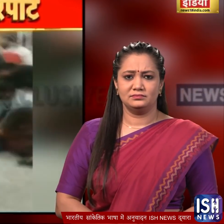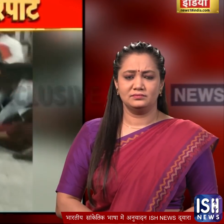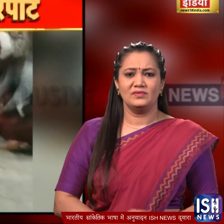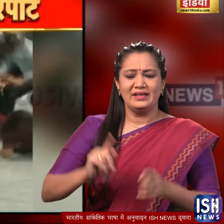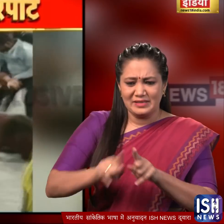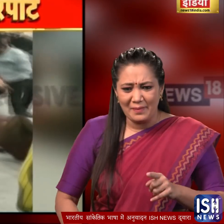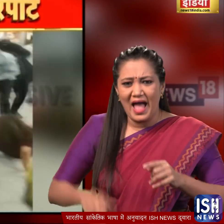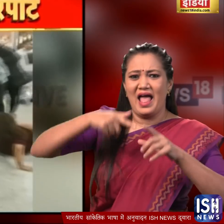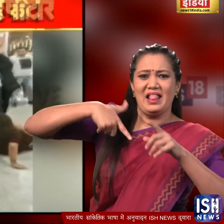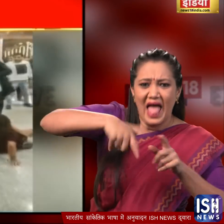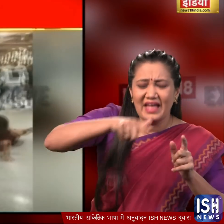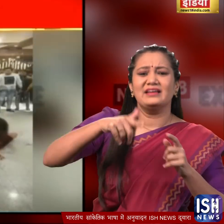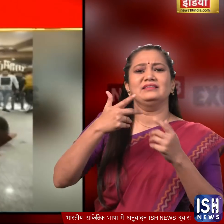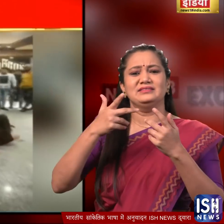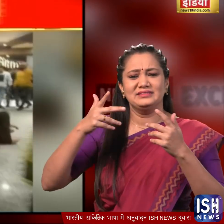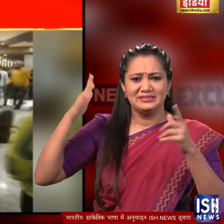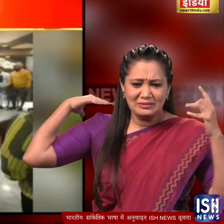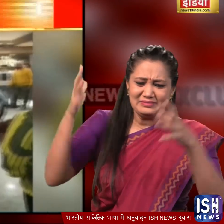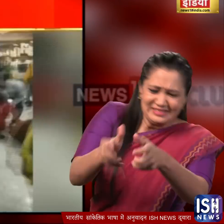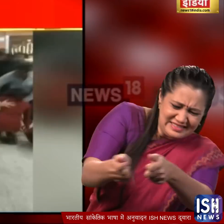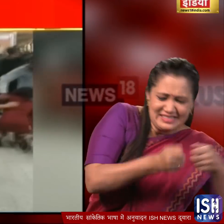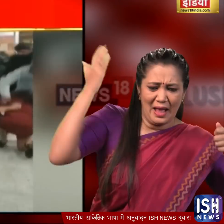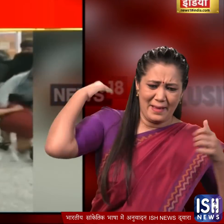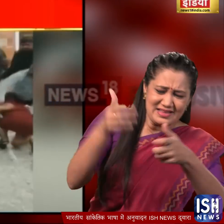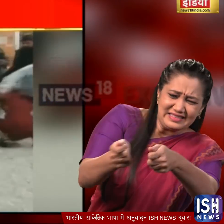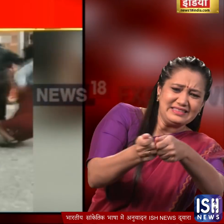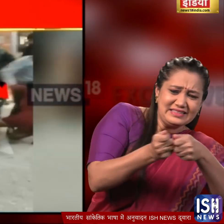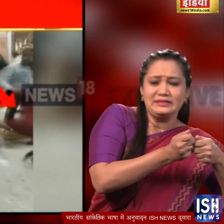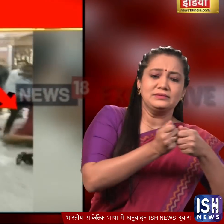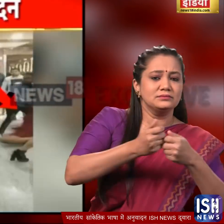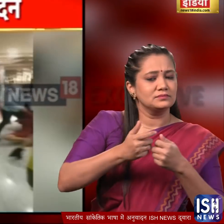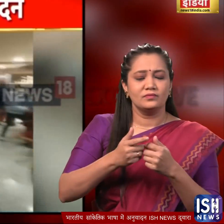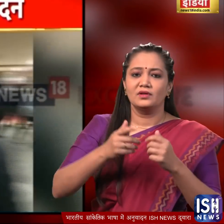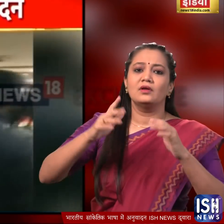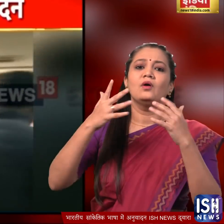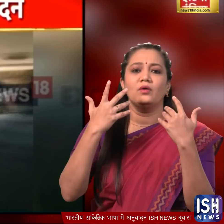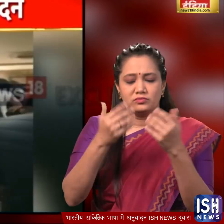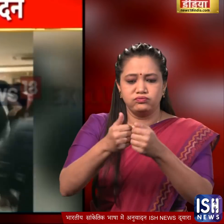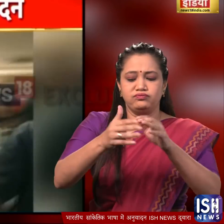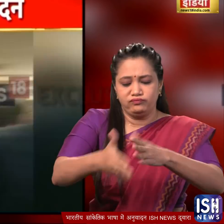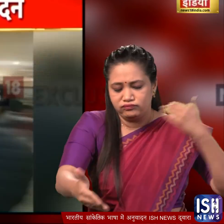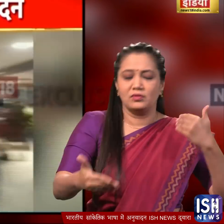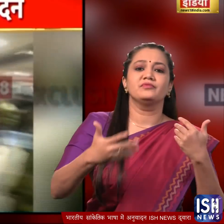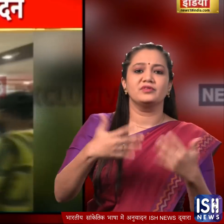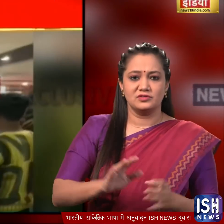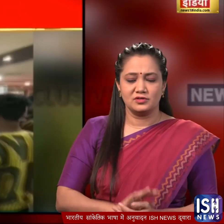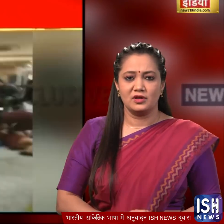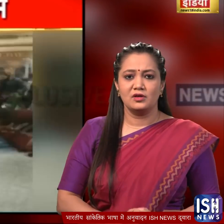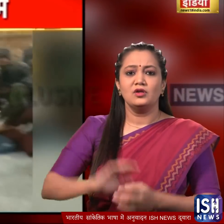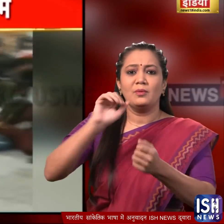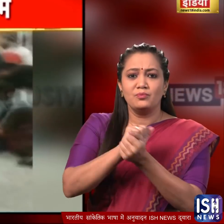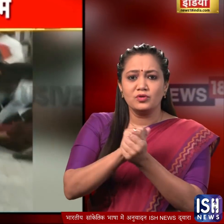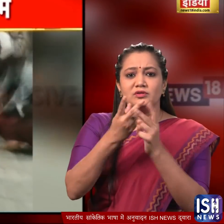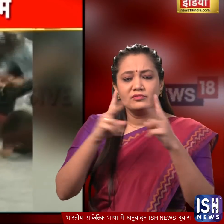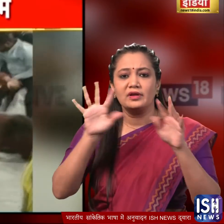कोई उसे लातों से मारता रहा तो कोई उसे पीछे से पकड़कर खींचने की कोशिश करता रहा। बाद में किसी तरह से उसे अलग किया गया। वहीं इस मामले में पुलिस